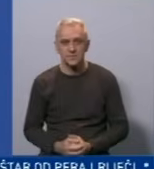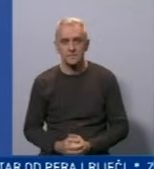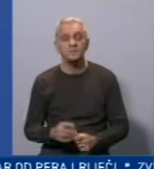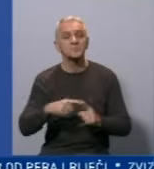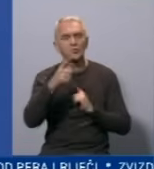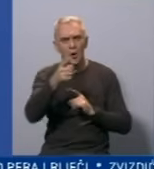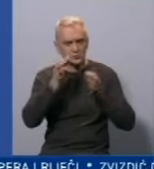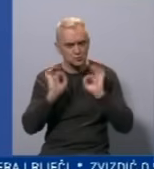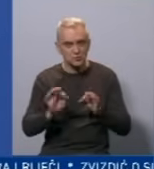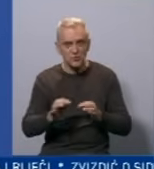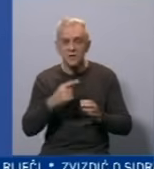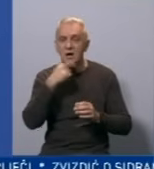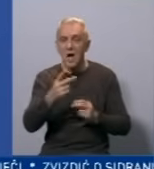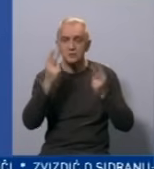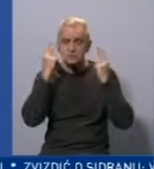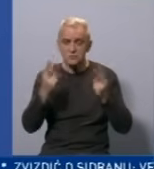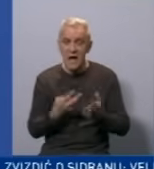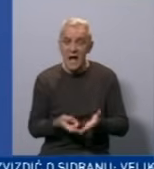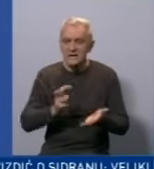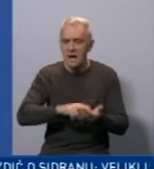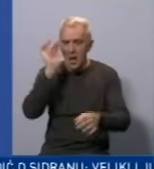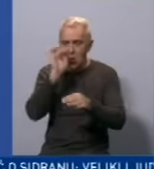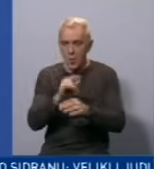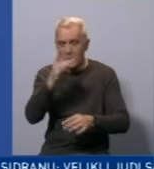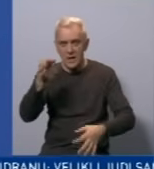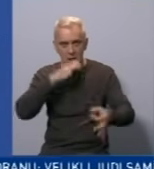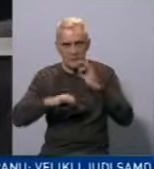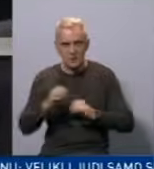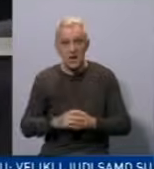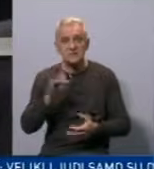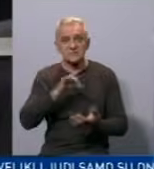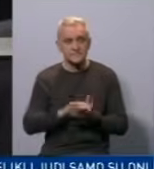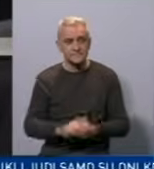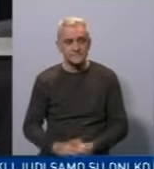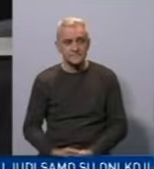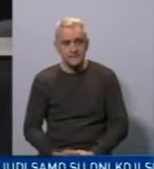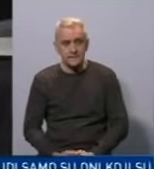ljudi. Zbog toga stručnjaci ističu značaj rane dijagnostike i liječenja.